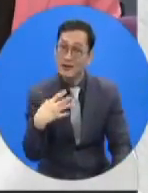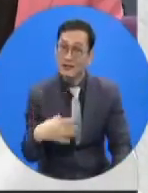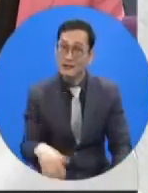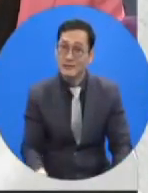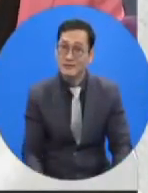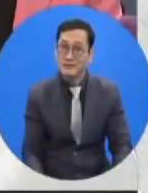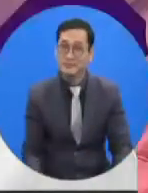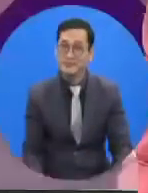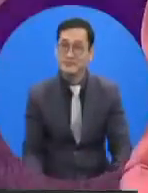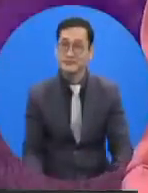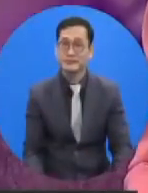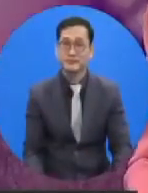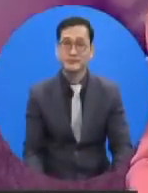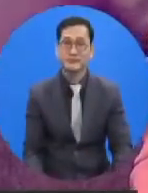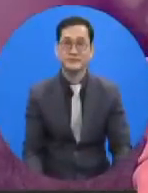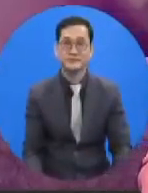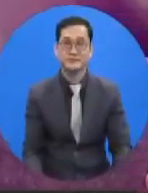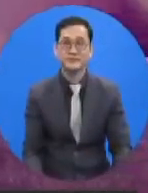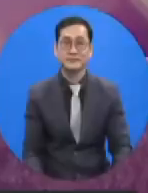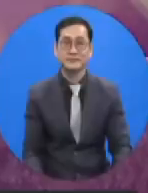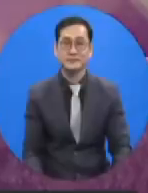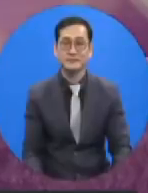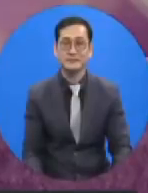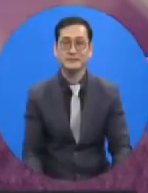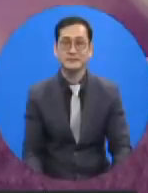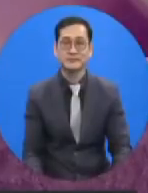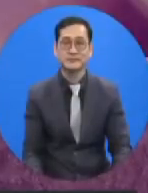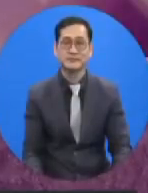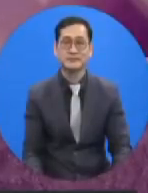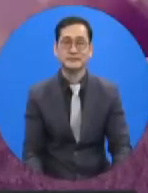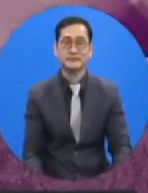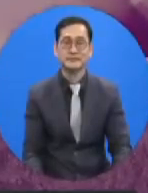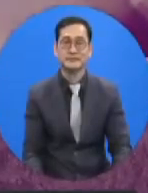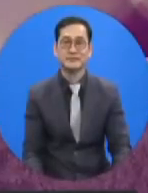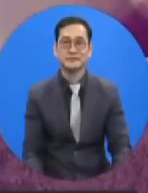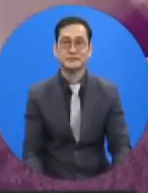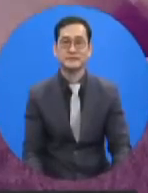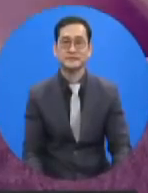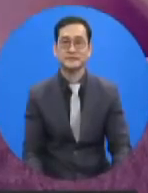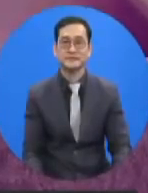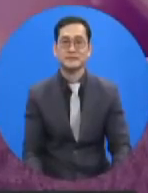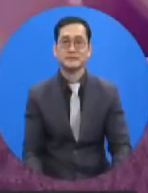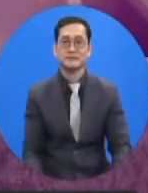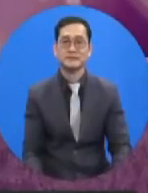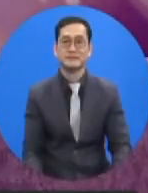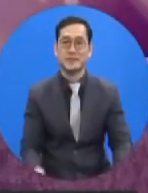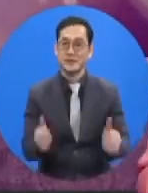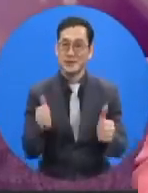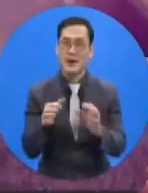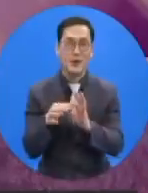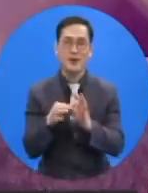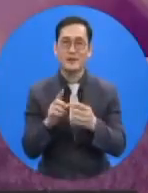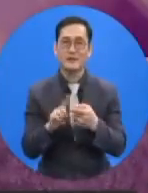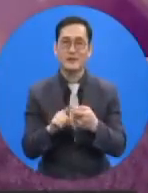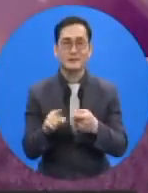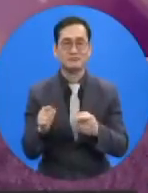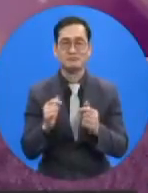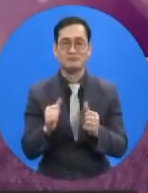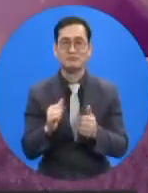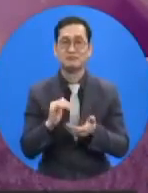드리겠습니다. 예. 자, 조국 전 장관과 정경심 교수 그리고 김경록 씨에 관한 재판과 관련된 이야기 전해드렸는데